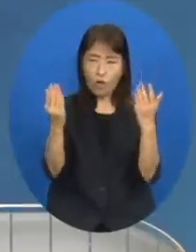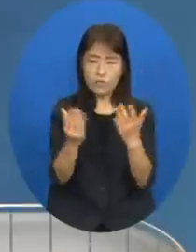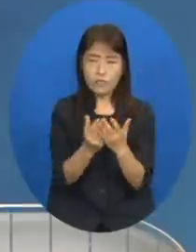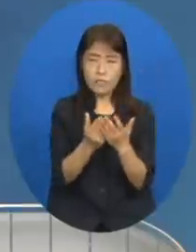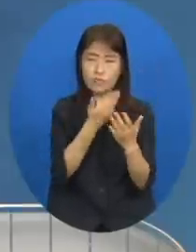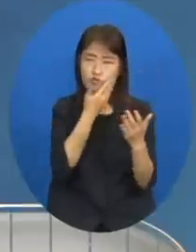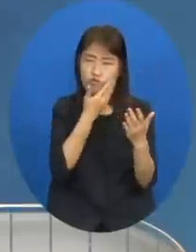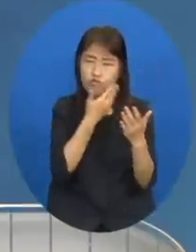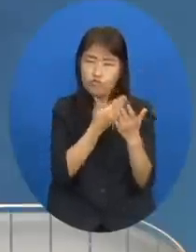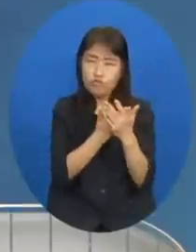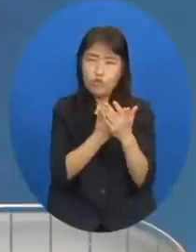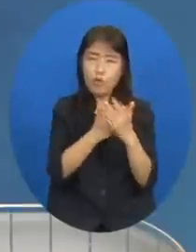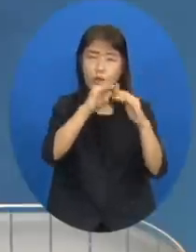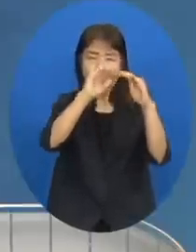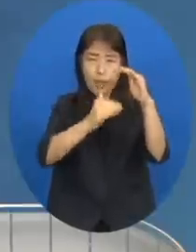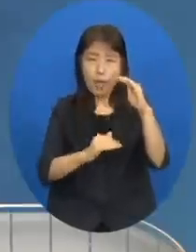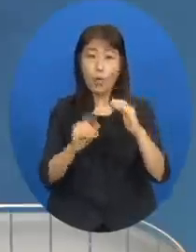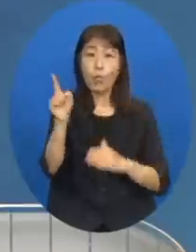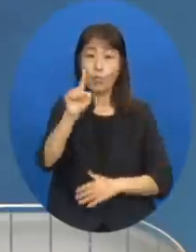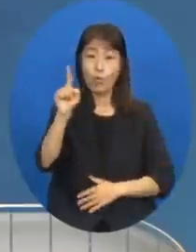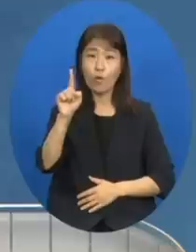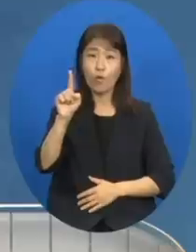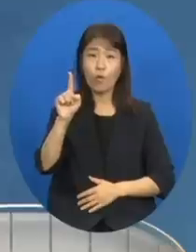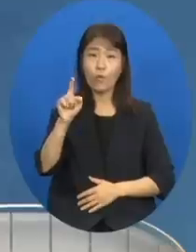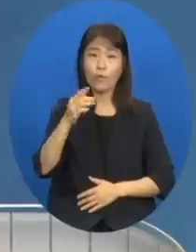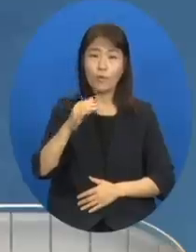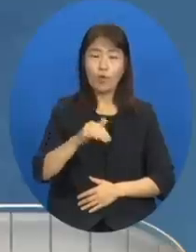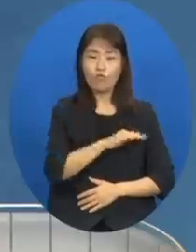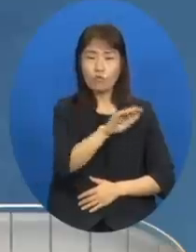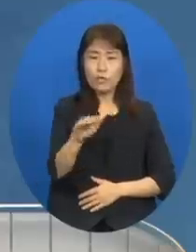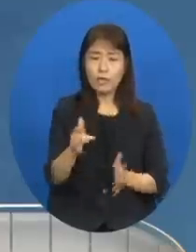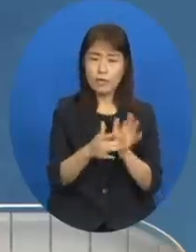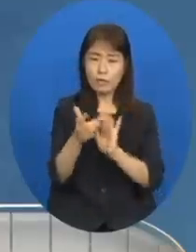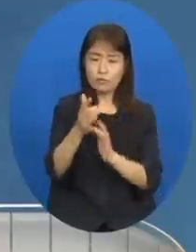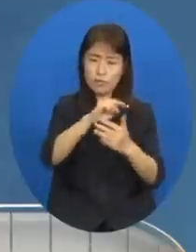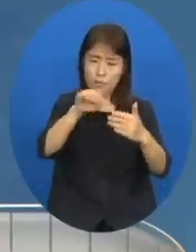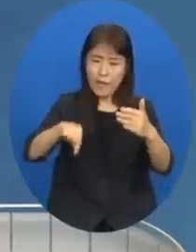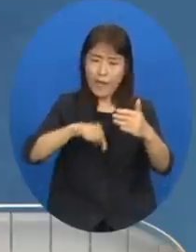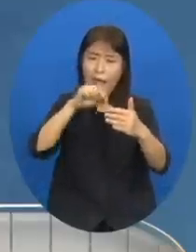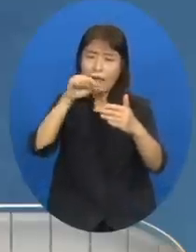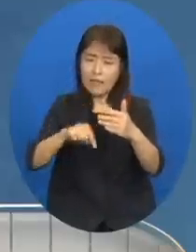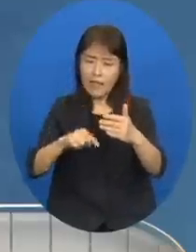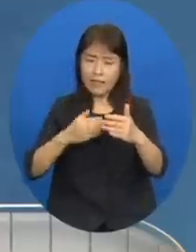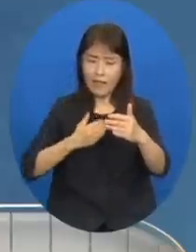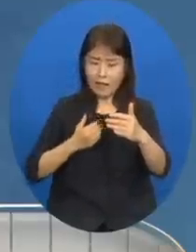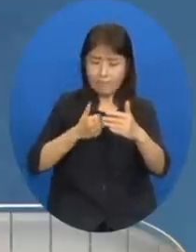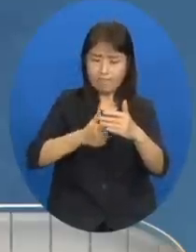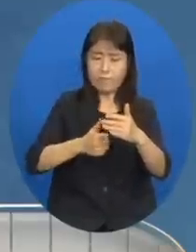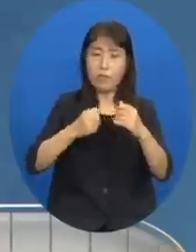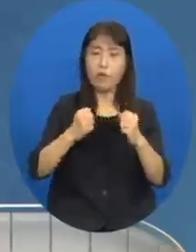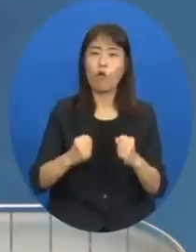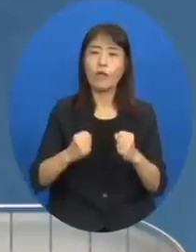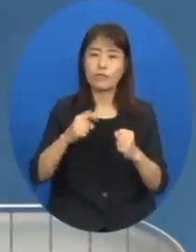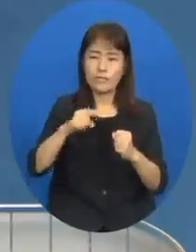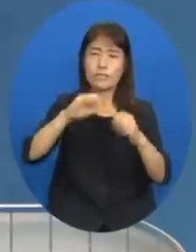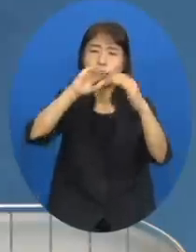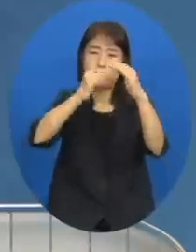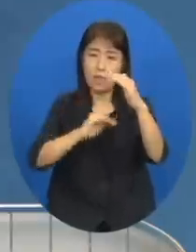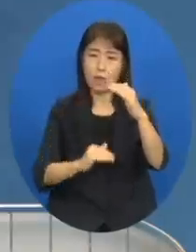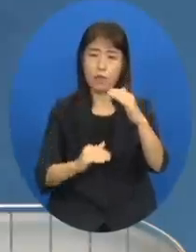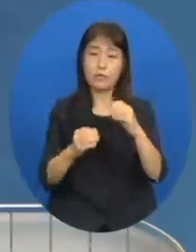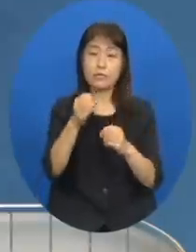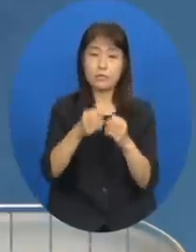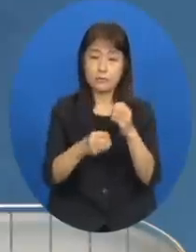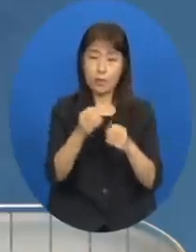핵심 주제는 우리가 예수님 안에 거하는 것에 대한 메시지입니다 이 시편 91편에